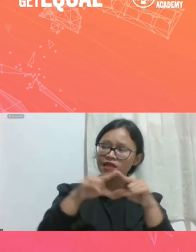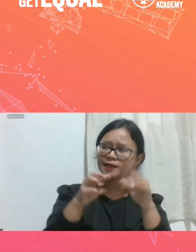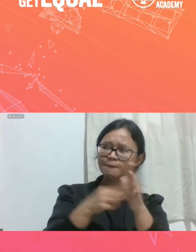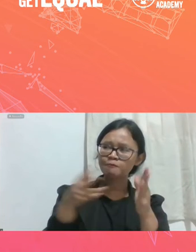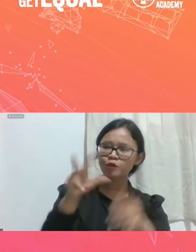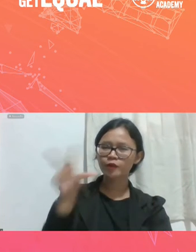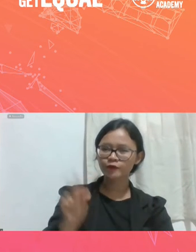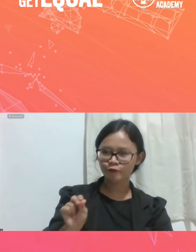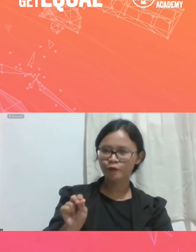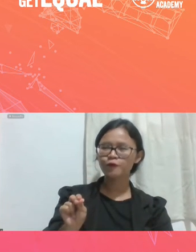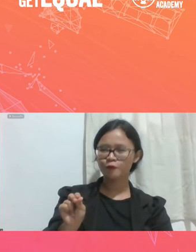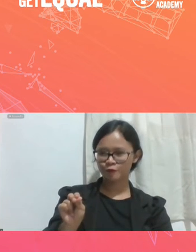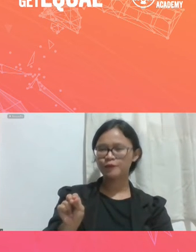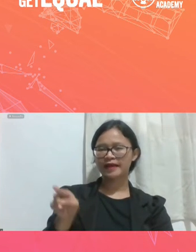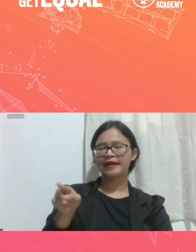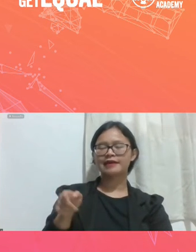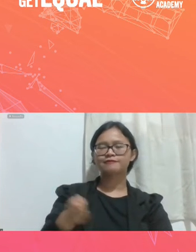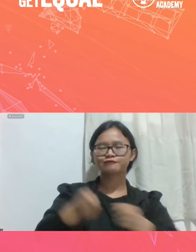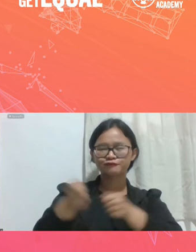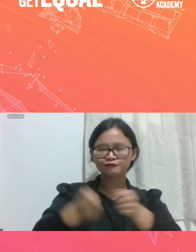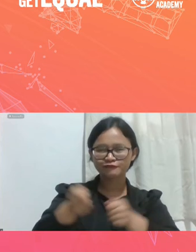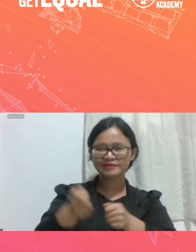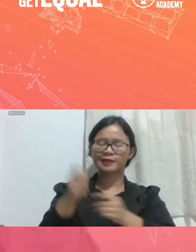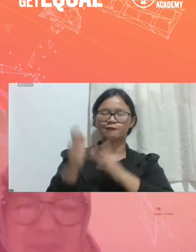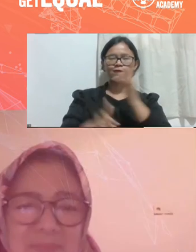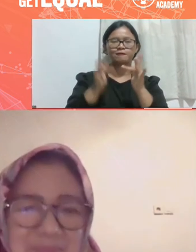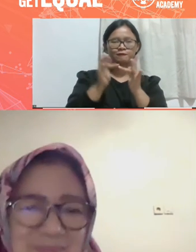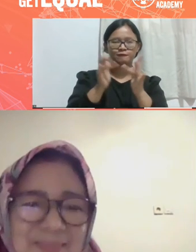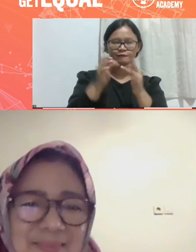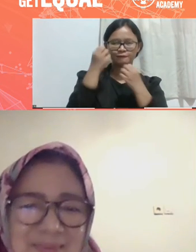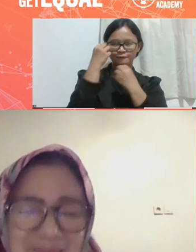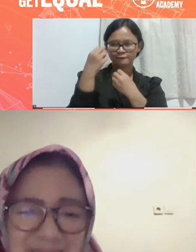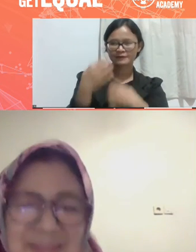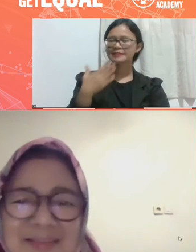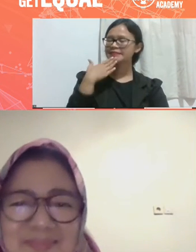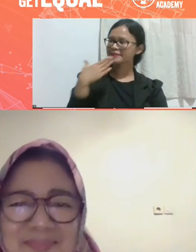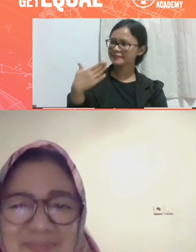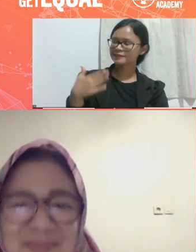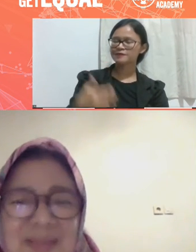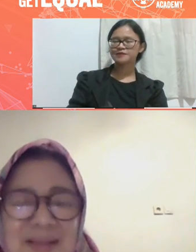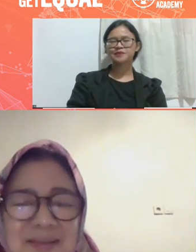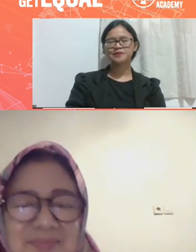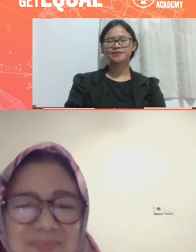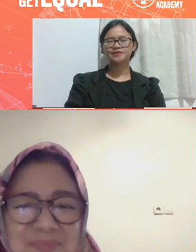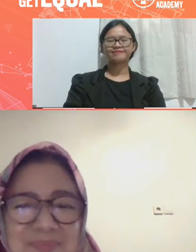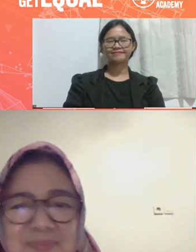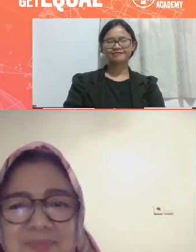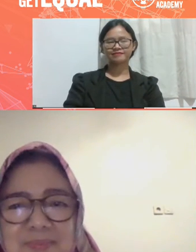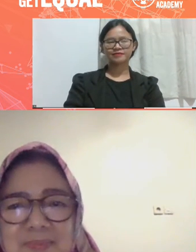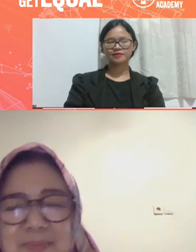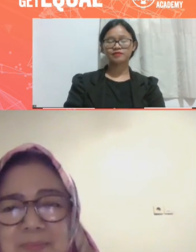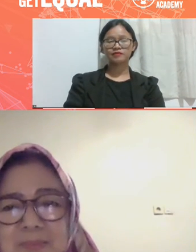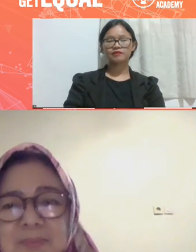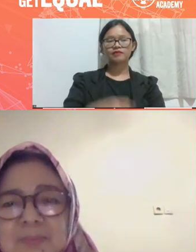Kominfo selaku Direktur Tata Kelola Informatika. Terima kasih Ibu Mariam sudah berkenan bergabung bersama kami sore hari ini.